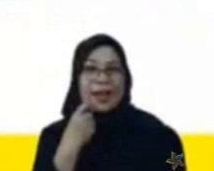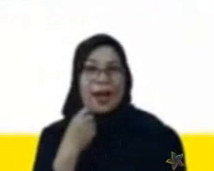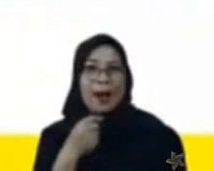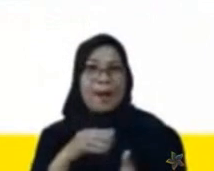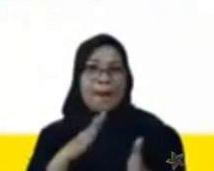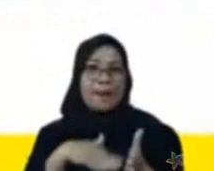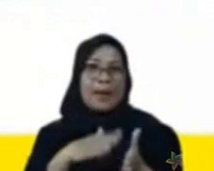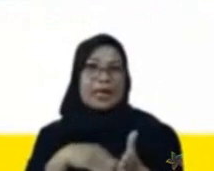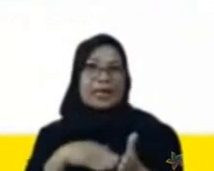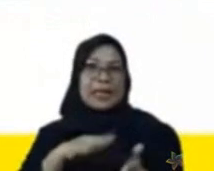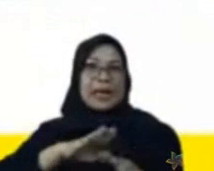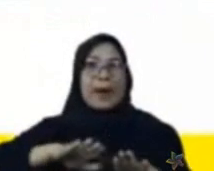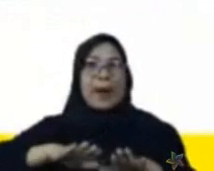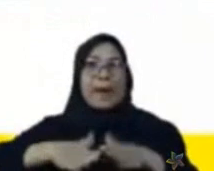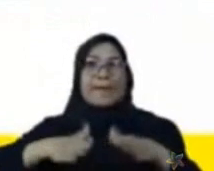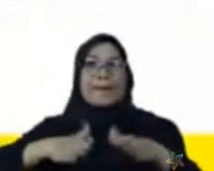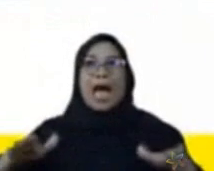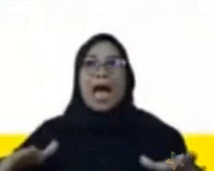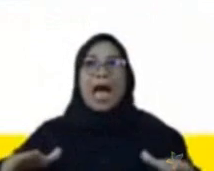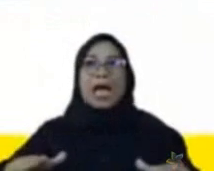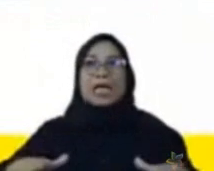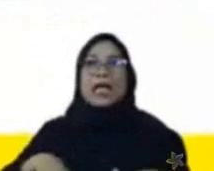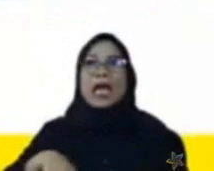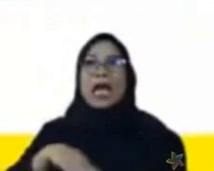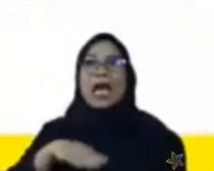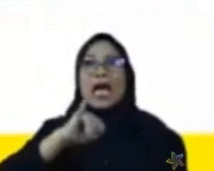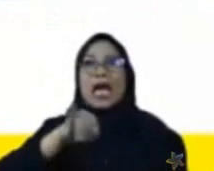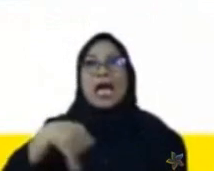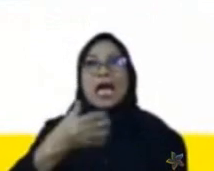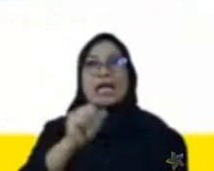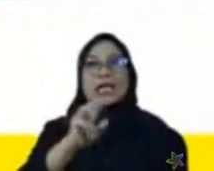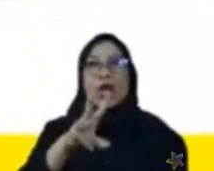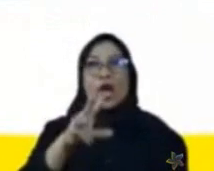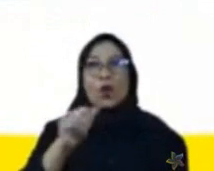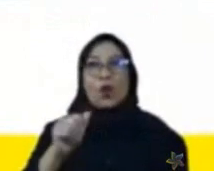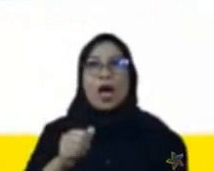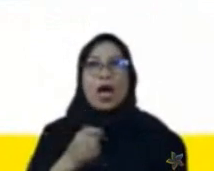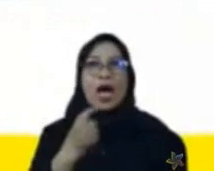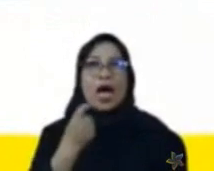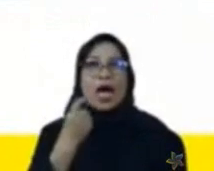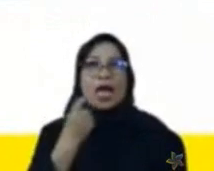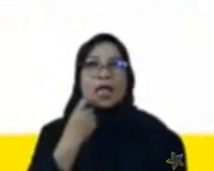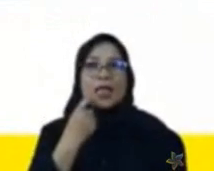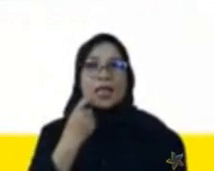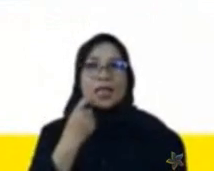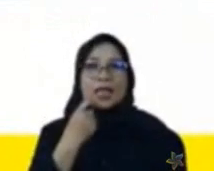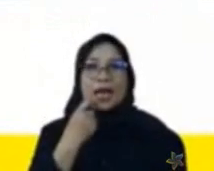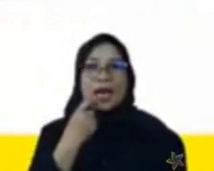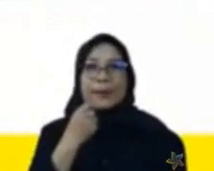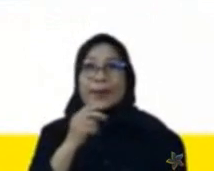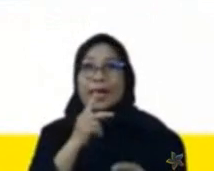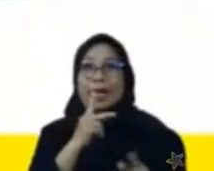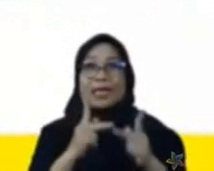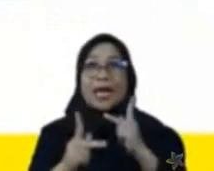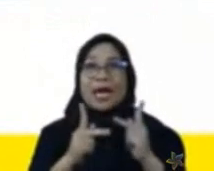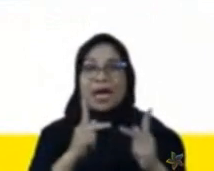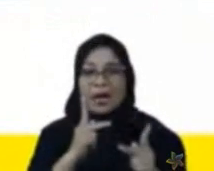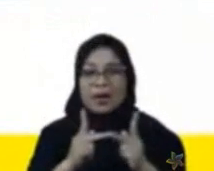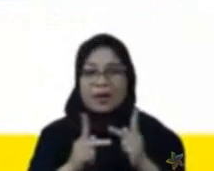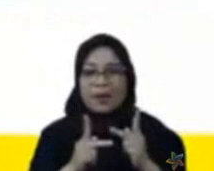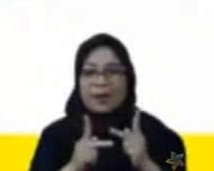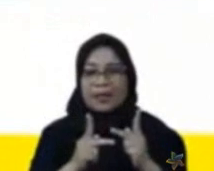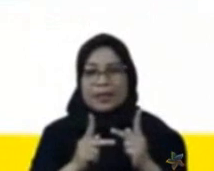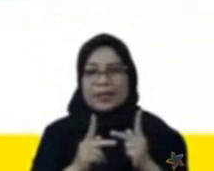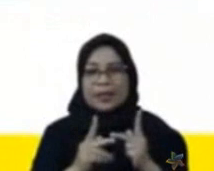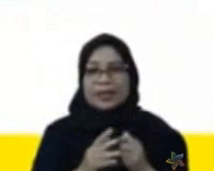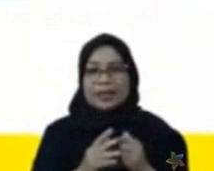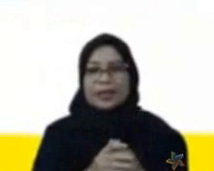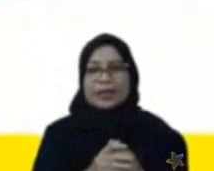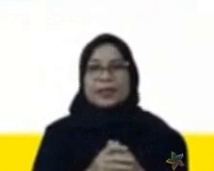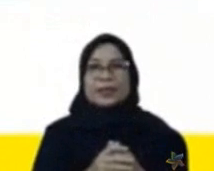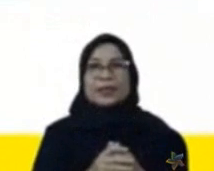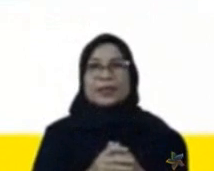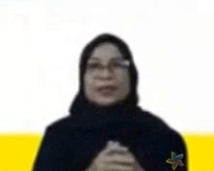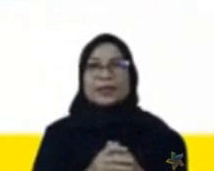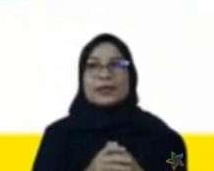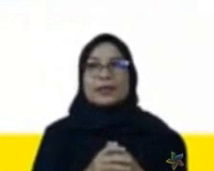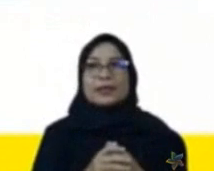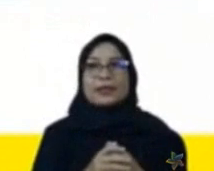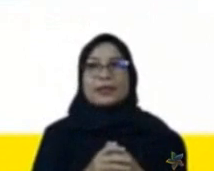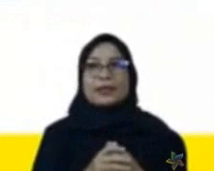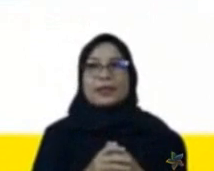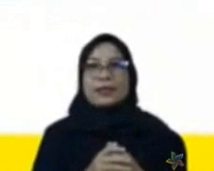Jawa tentang pacelaton. Pacelaton itu artinya percakapan, tetapi dikaitkan dengan kondisi yang ada selama ini. Jadi tentang